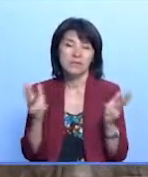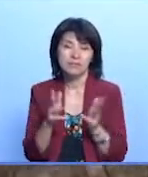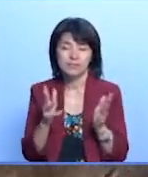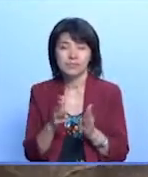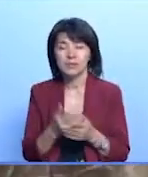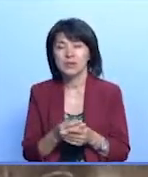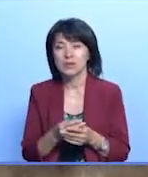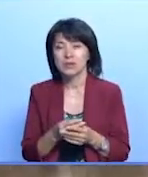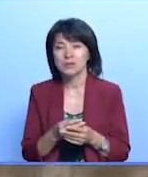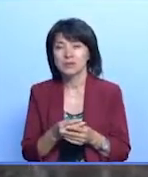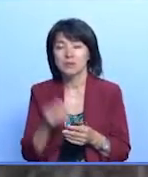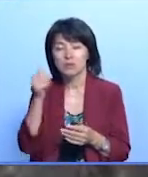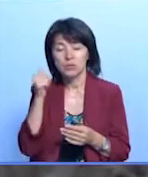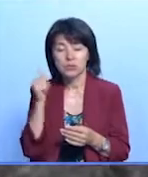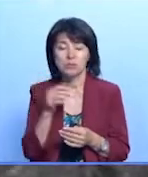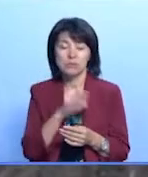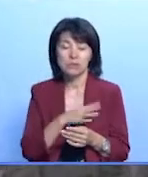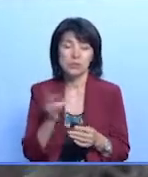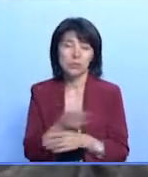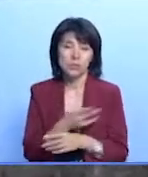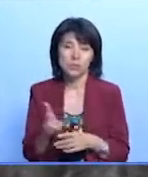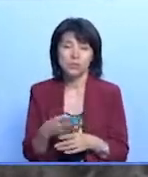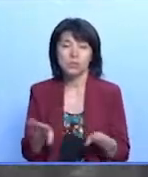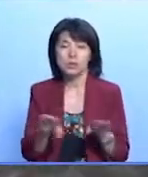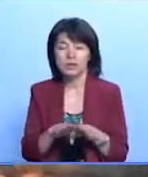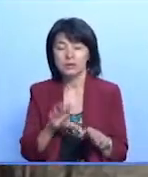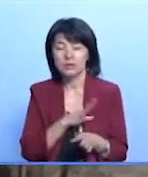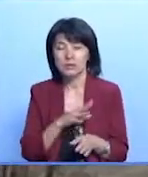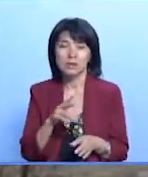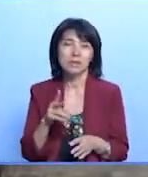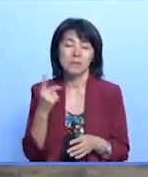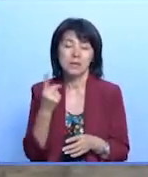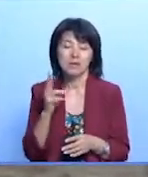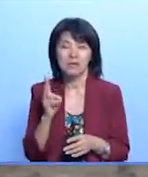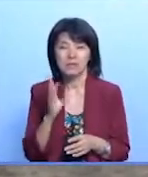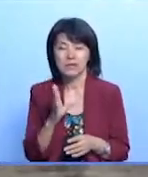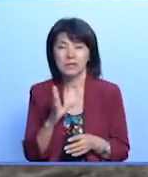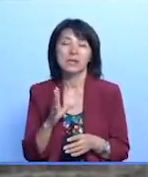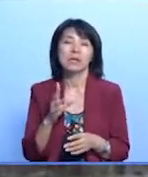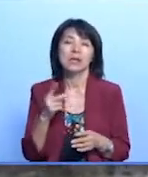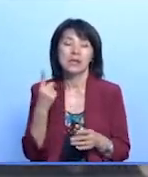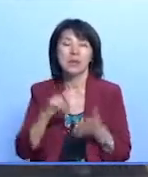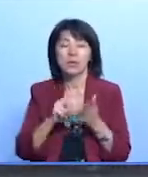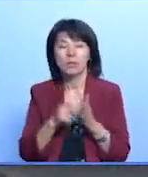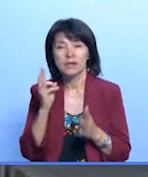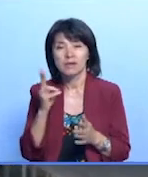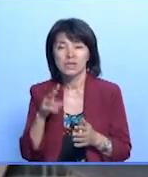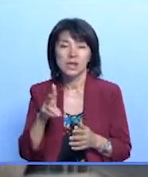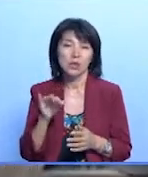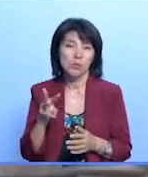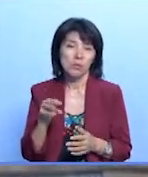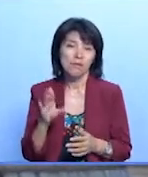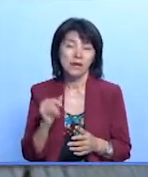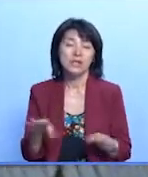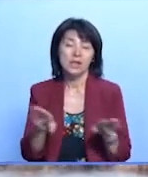шекті. Сонымен қатар өткен түні Ломов 167 көшесіндегі бір бөлмелі пәтерде 3 шаршы метрде өрт шықты. Салдарынан 1964 жылғы